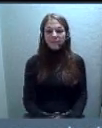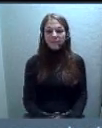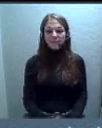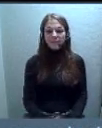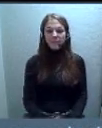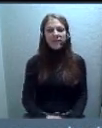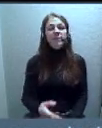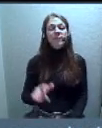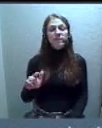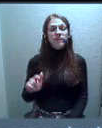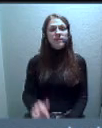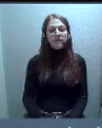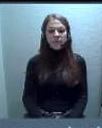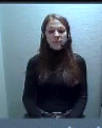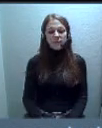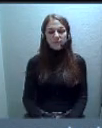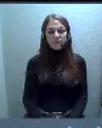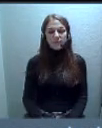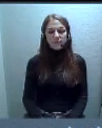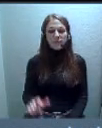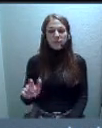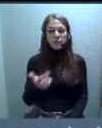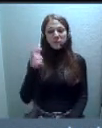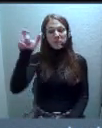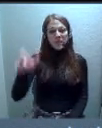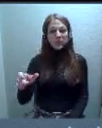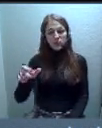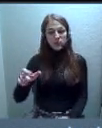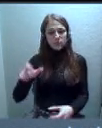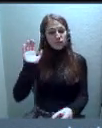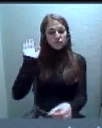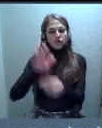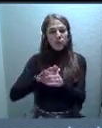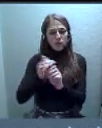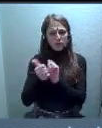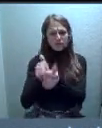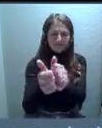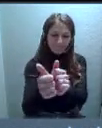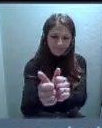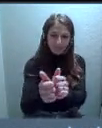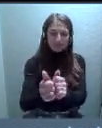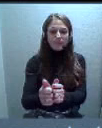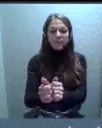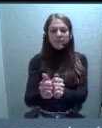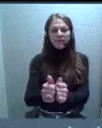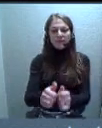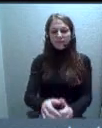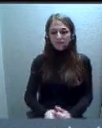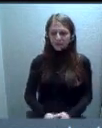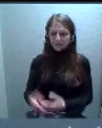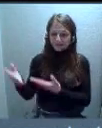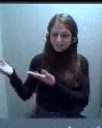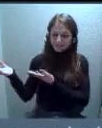Et j'ai demandé à une personne qui est championne de sprint, j'ai demandé à Odia Sibidé de venir nous rejoindre également.